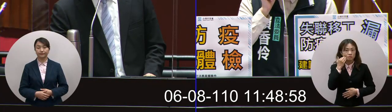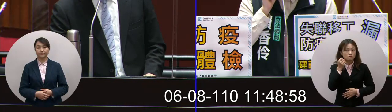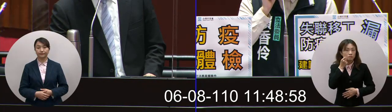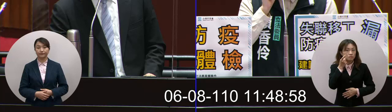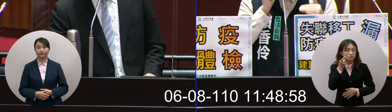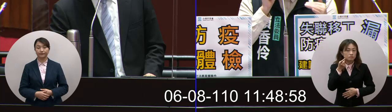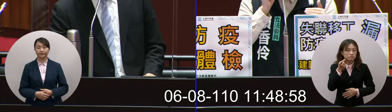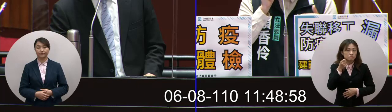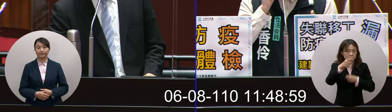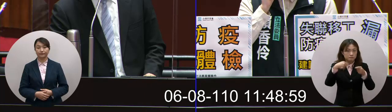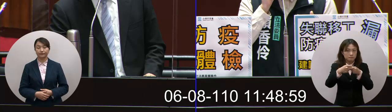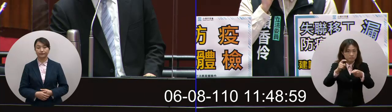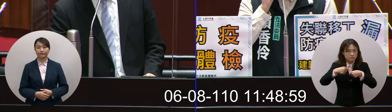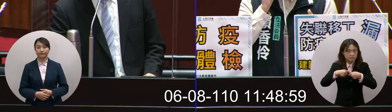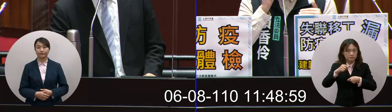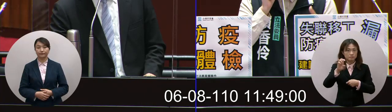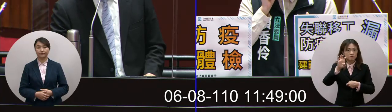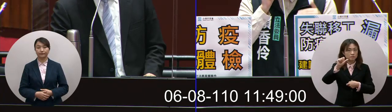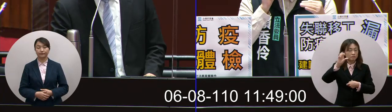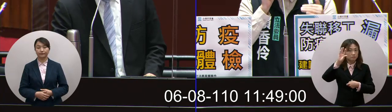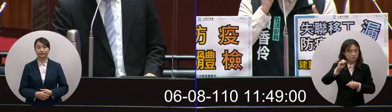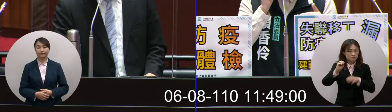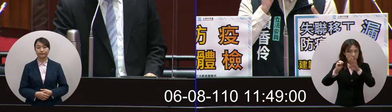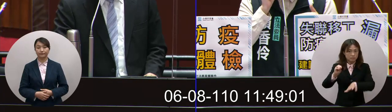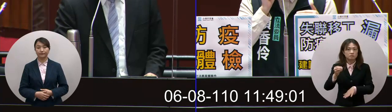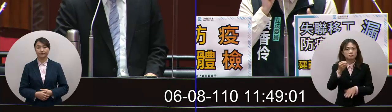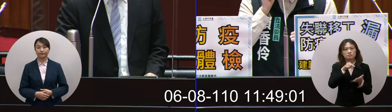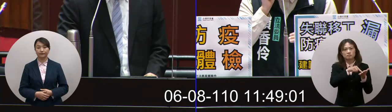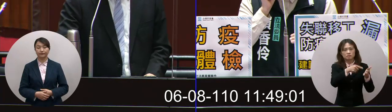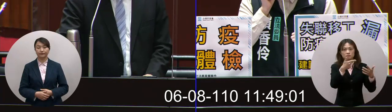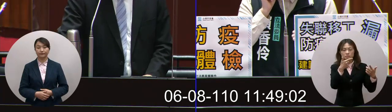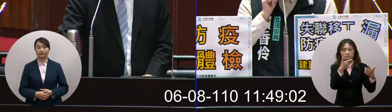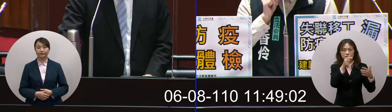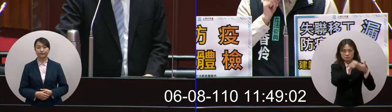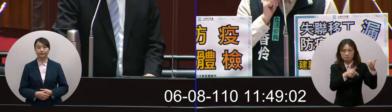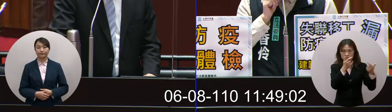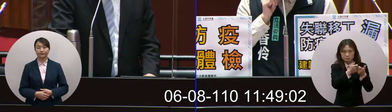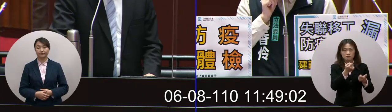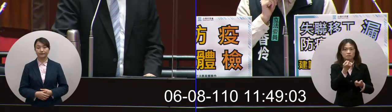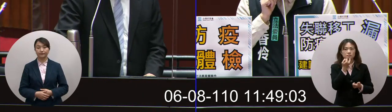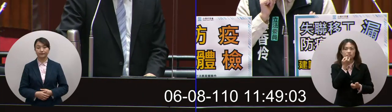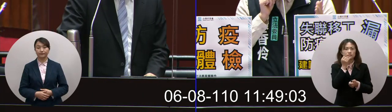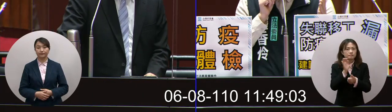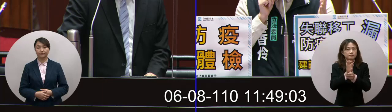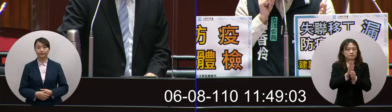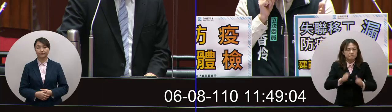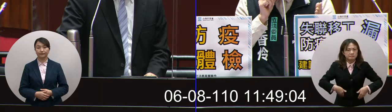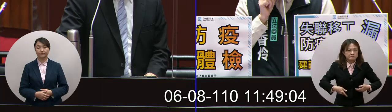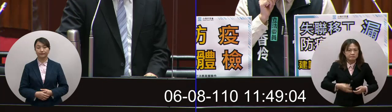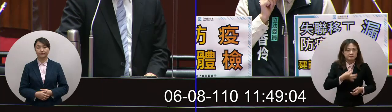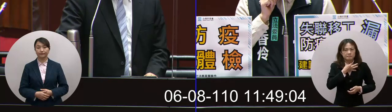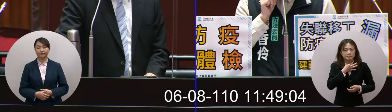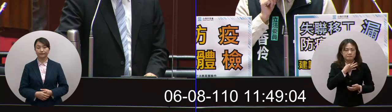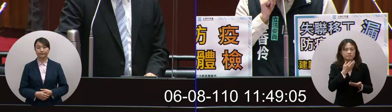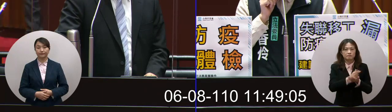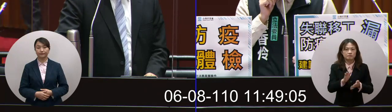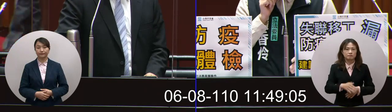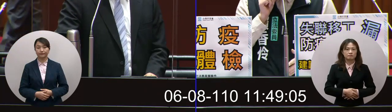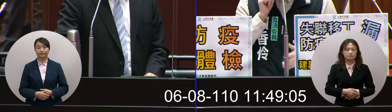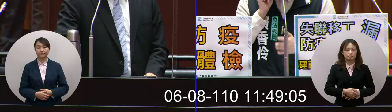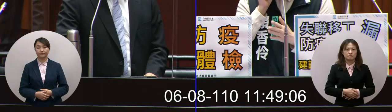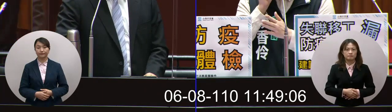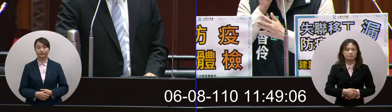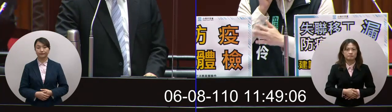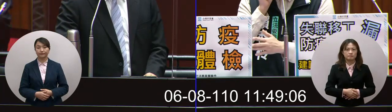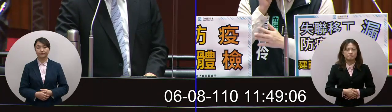是有资格，相对等等条件是希望能够让他们救急啊、哦。那这个是第一个，请院长多考虑。比较